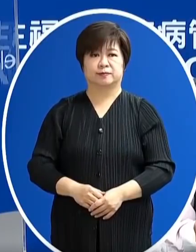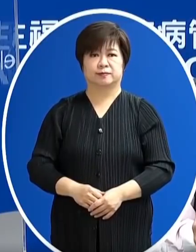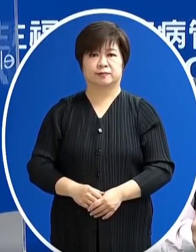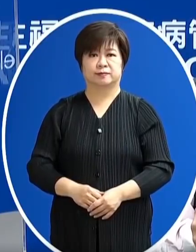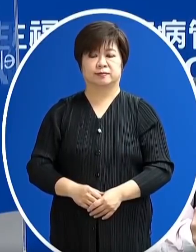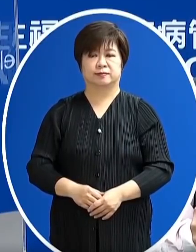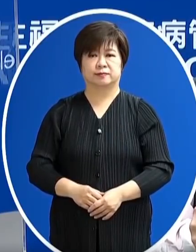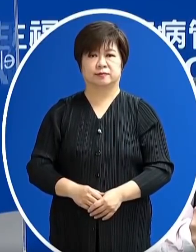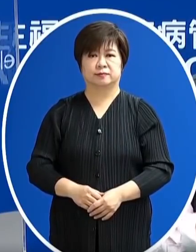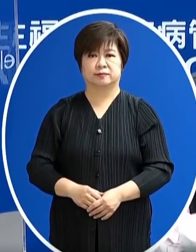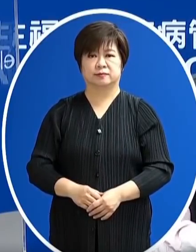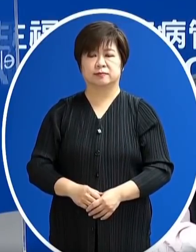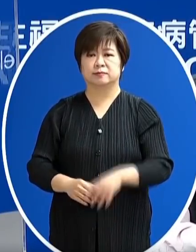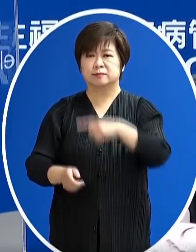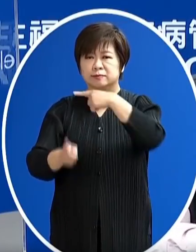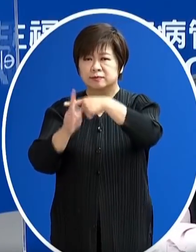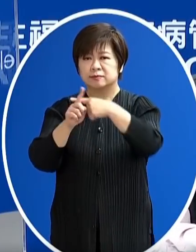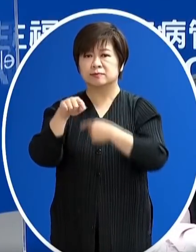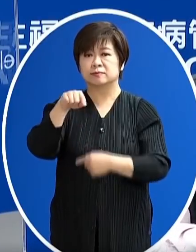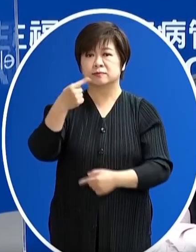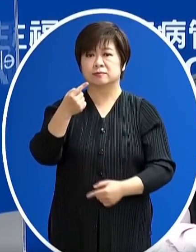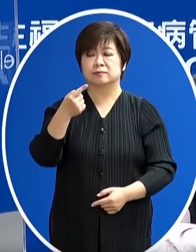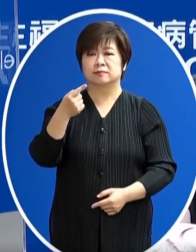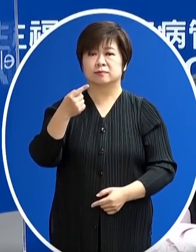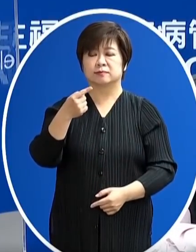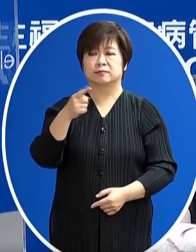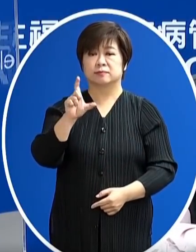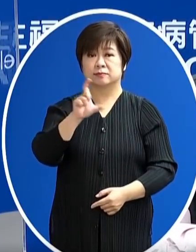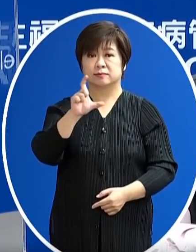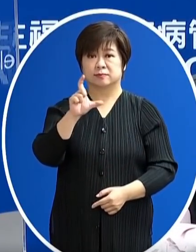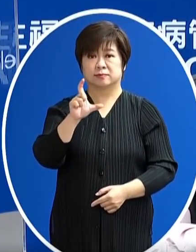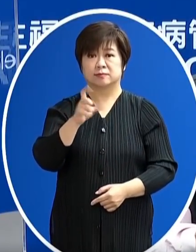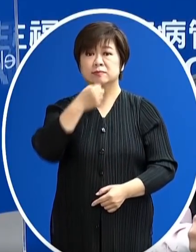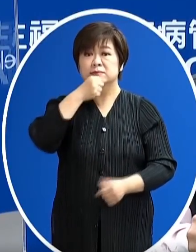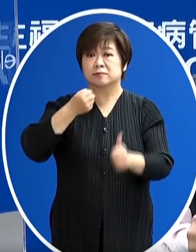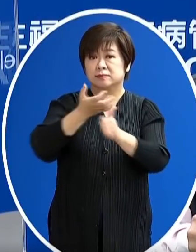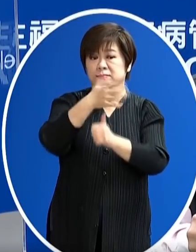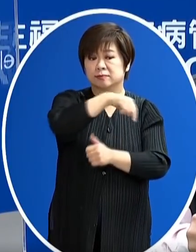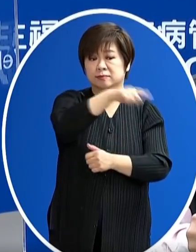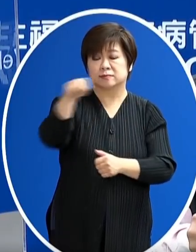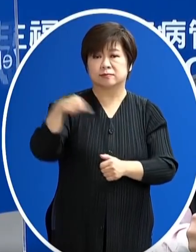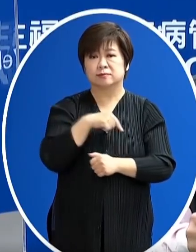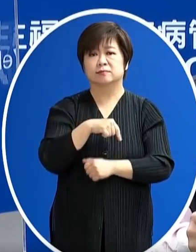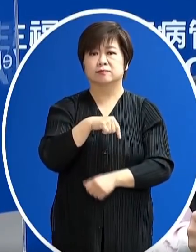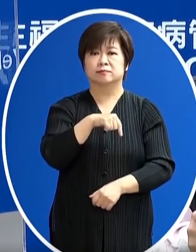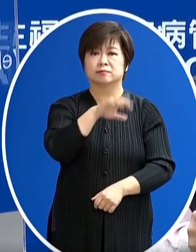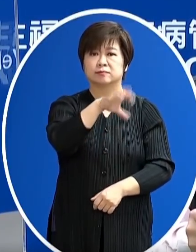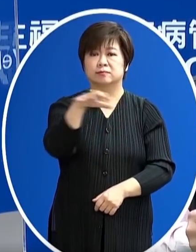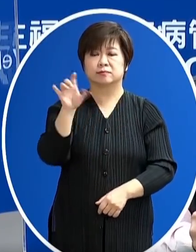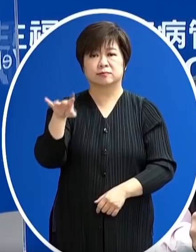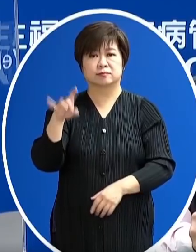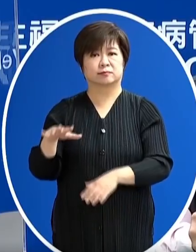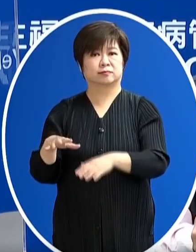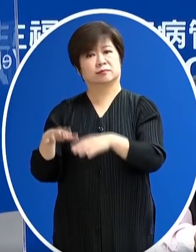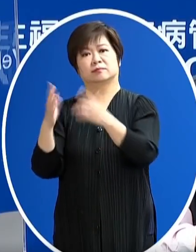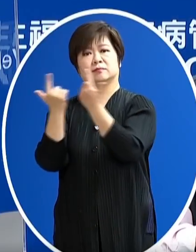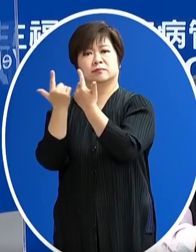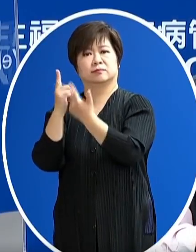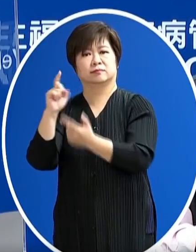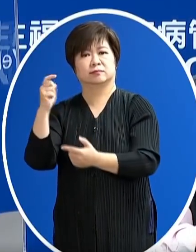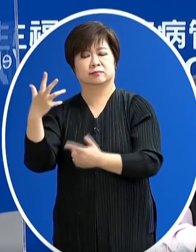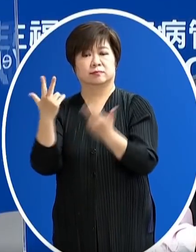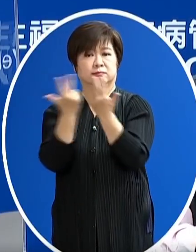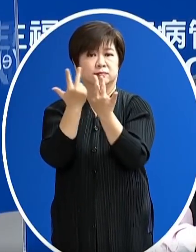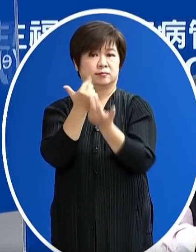这160例，那以县市别来看，大致上是台北市18例，新北